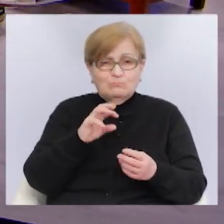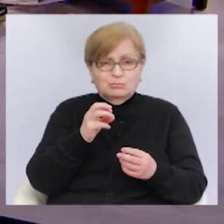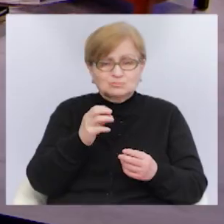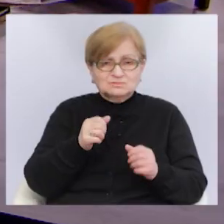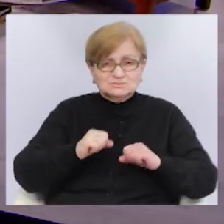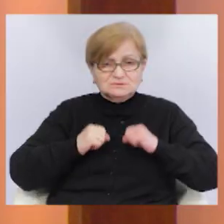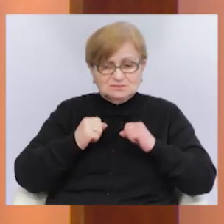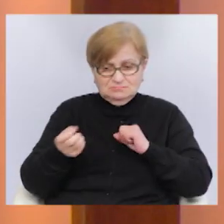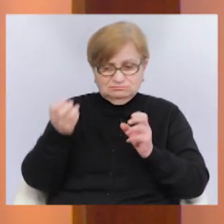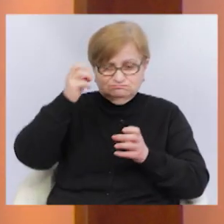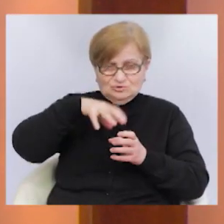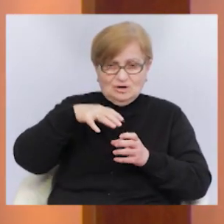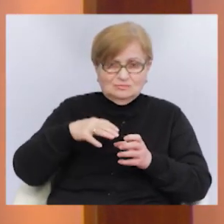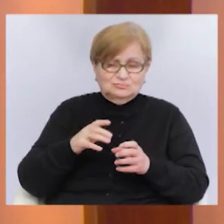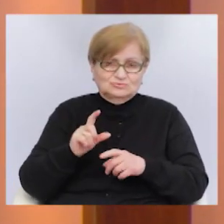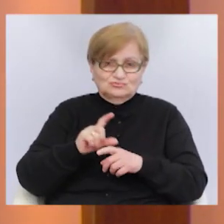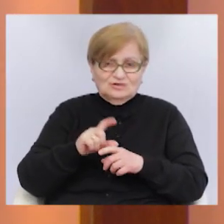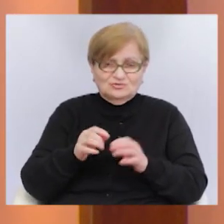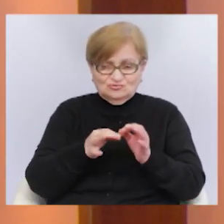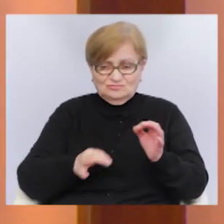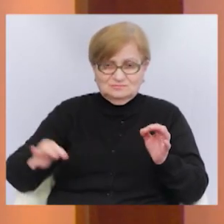რომელიც მომული არის აი ამ ჭიქაზე,